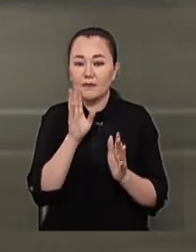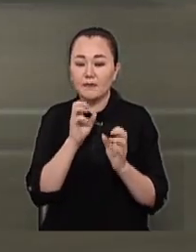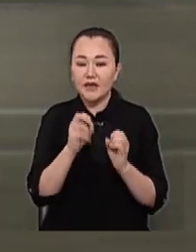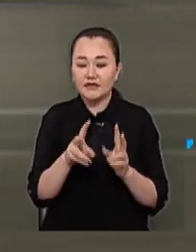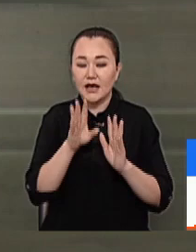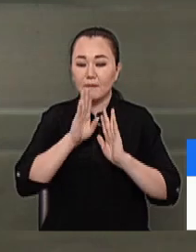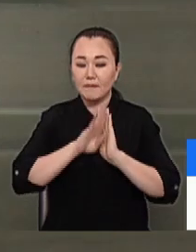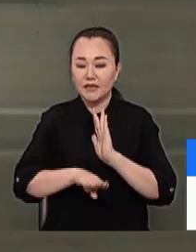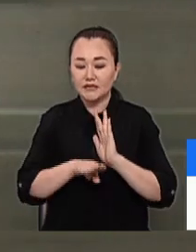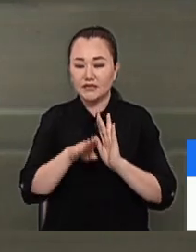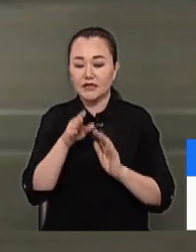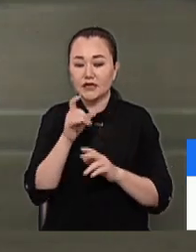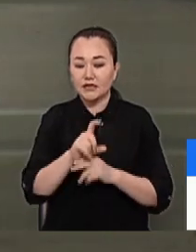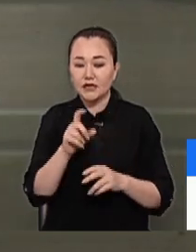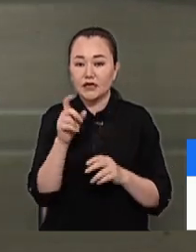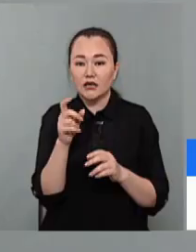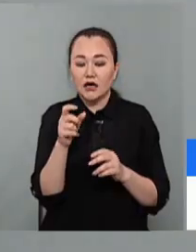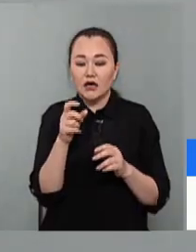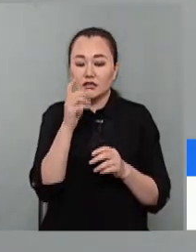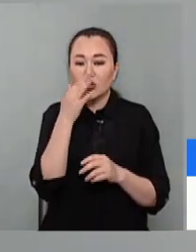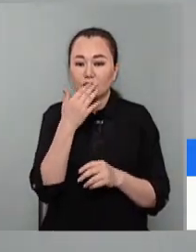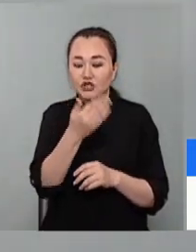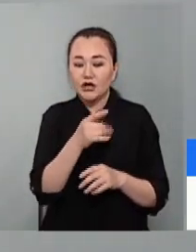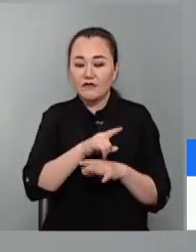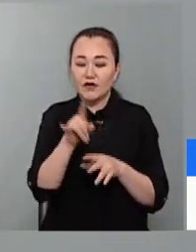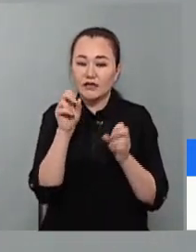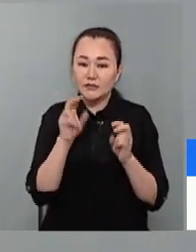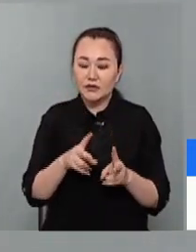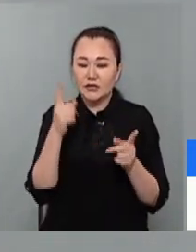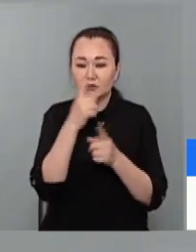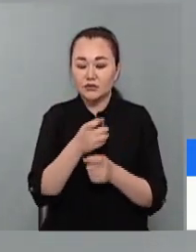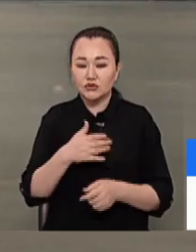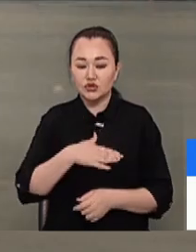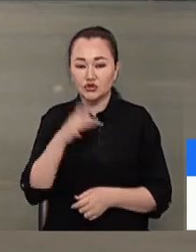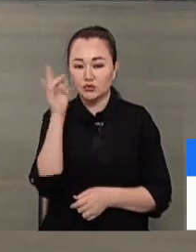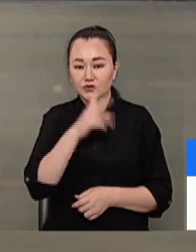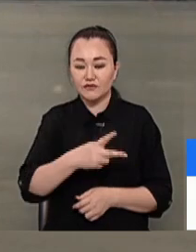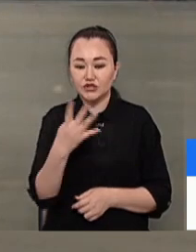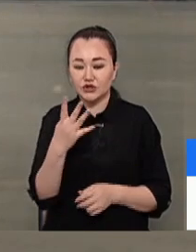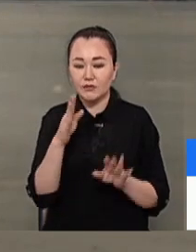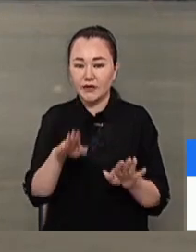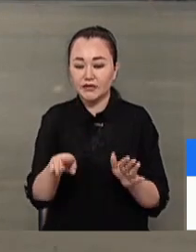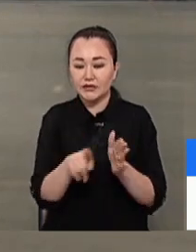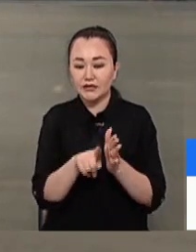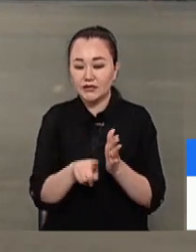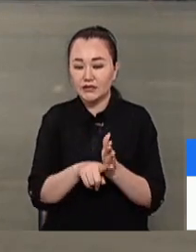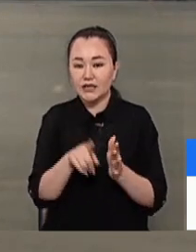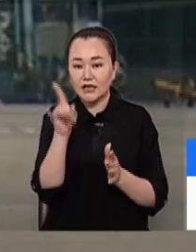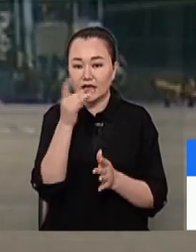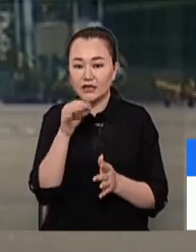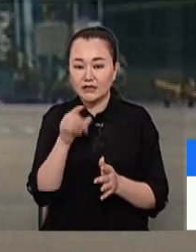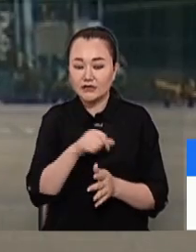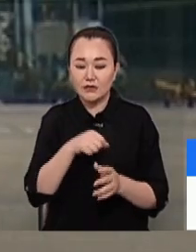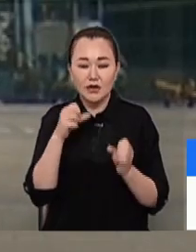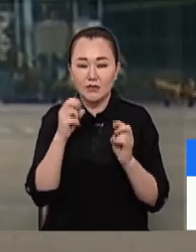полетов стран. К такому мнению пришли зарубежные авиаэксперты, разместив нашу республику на 24-й строчке рейтинга. В тройку